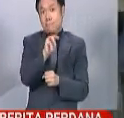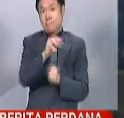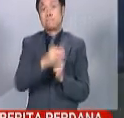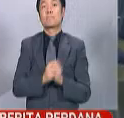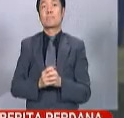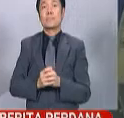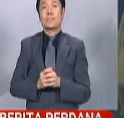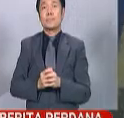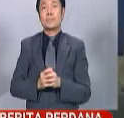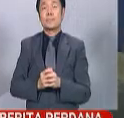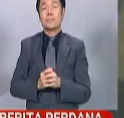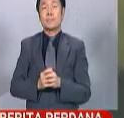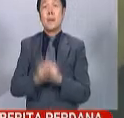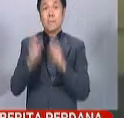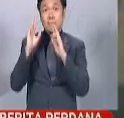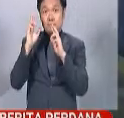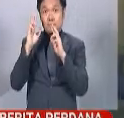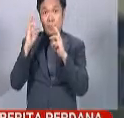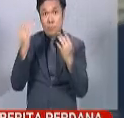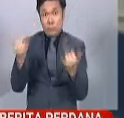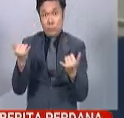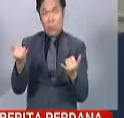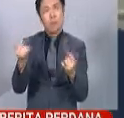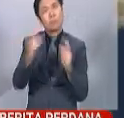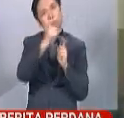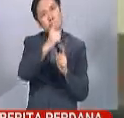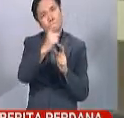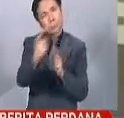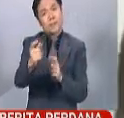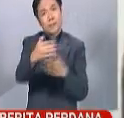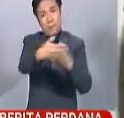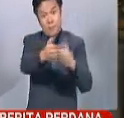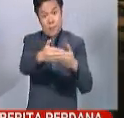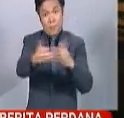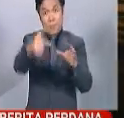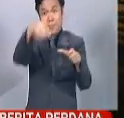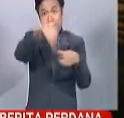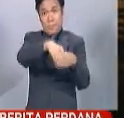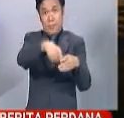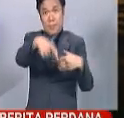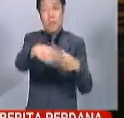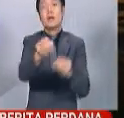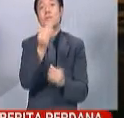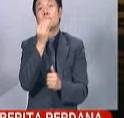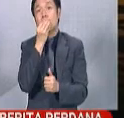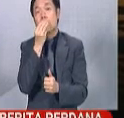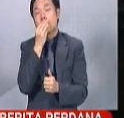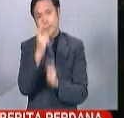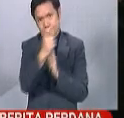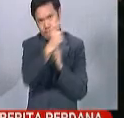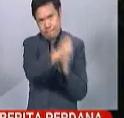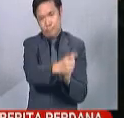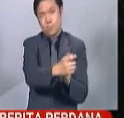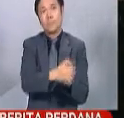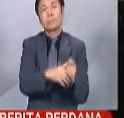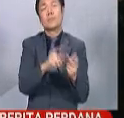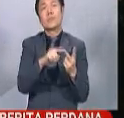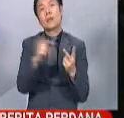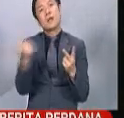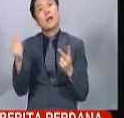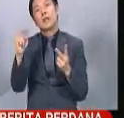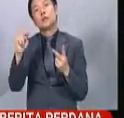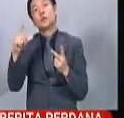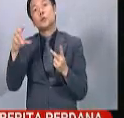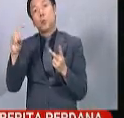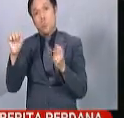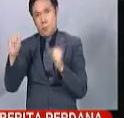pada ikan ibu membeli sedikit sumbangan seperti kaos Kehed dan juga makanan dan saya barat dengan jiwa atau Serikat